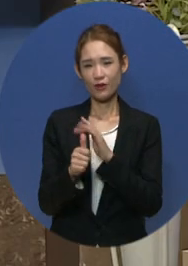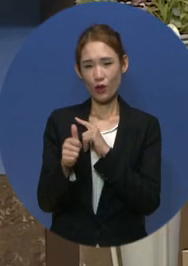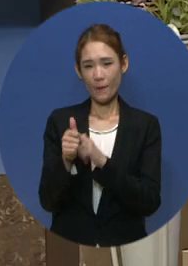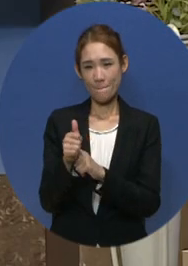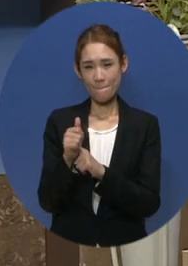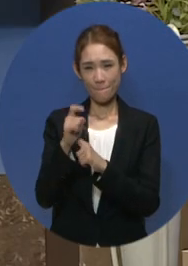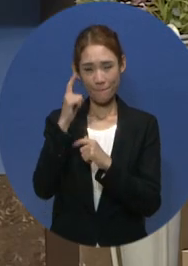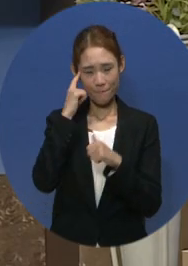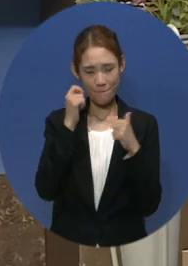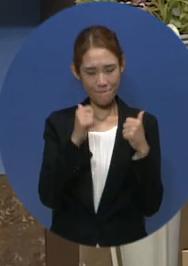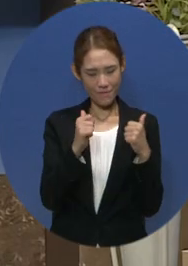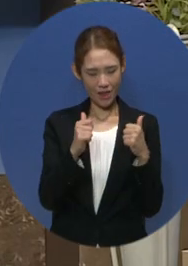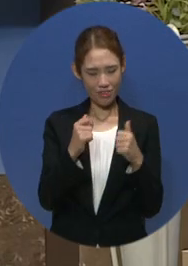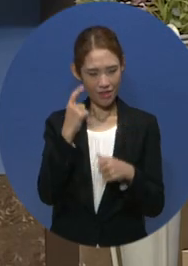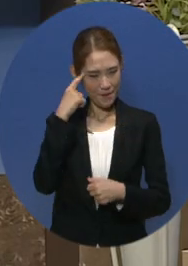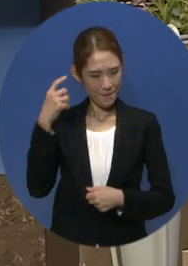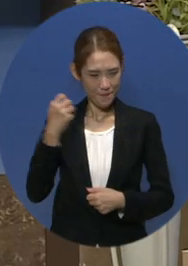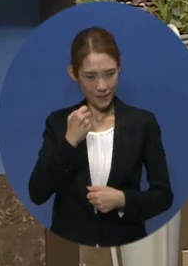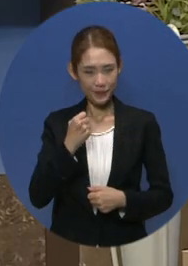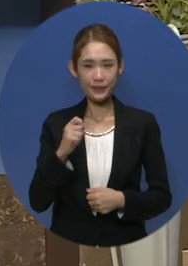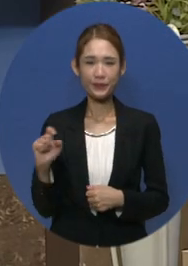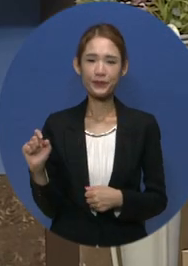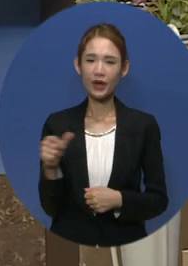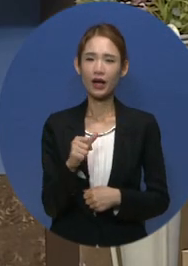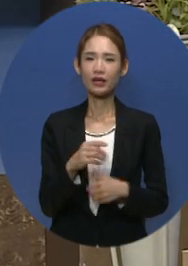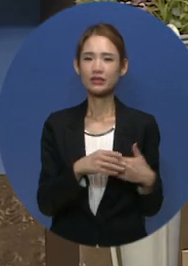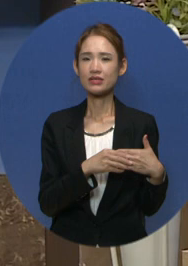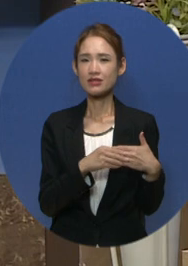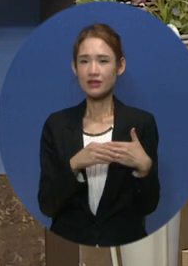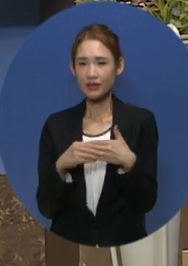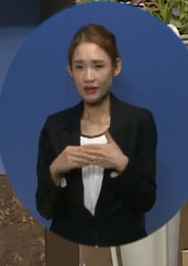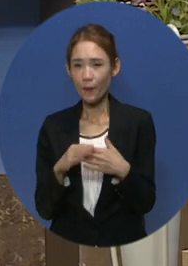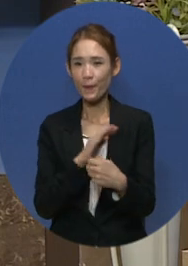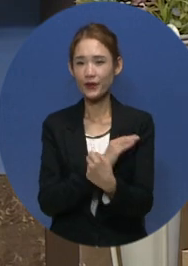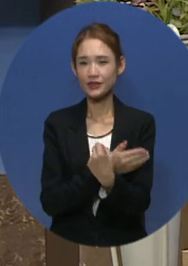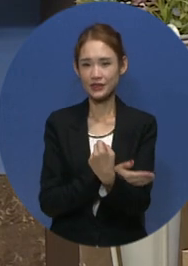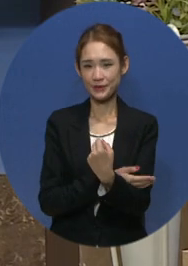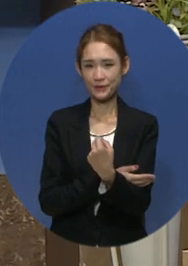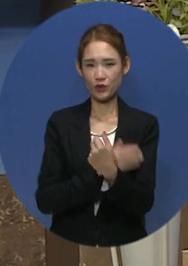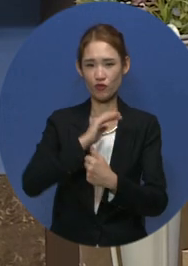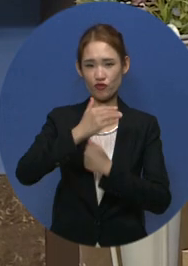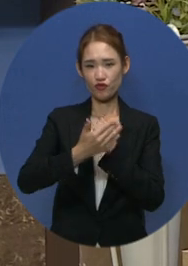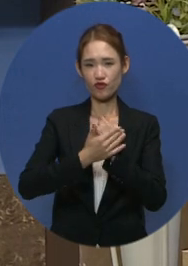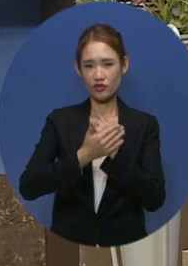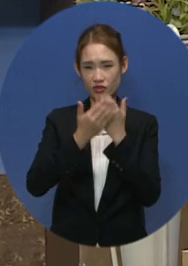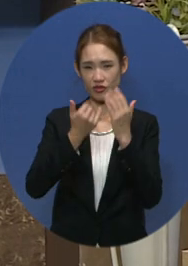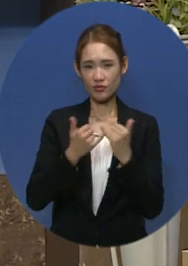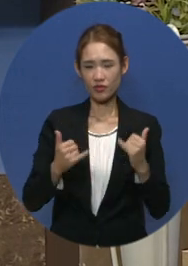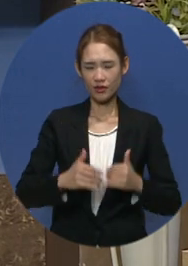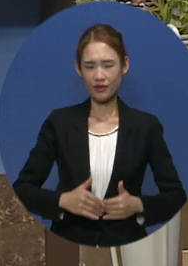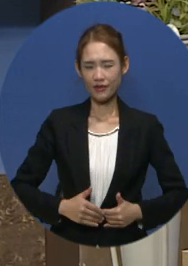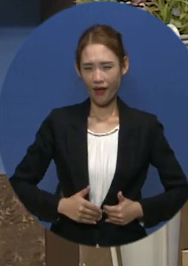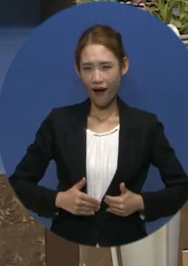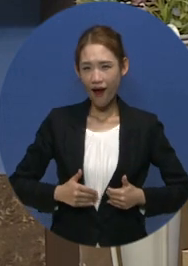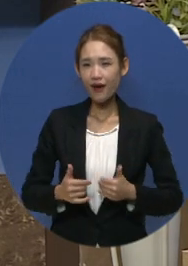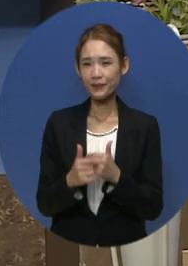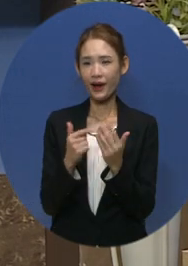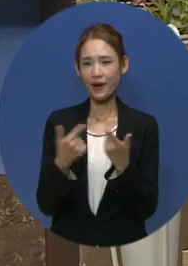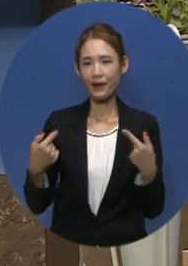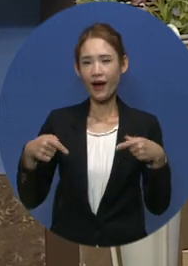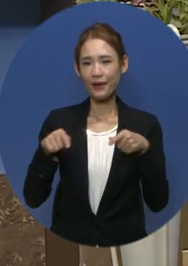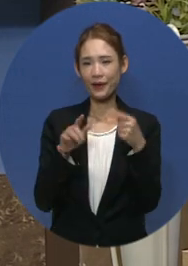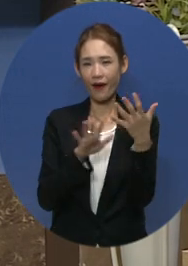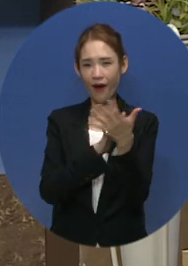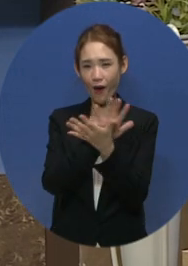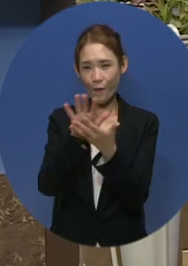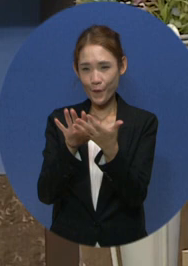예. 좀 뭐랄까요 판단력과 이 리더십과 그리고 또 후원해주신 분들의 예. 이런 따뜻한 네. 마음이 다 어우러져서 네. 아,